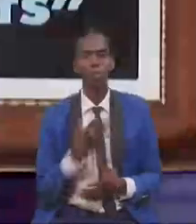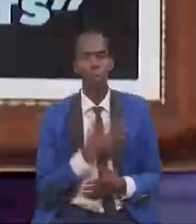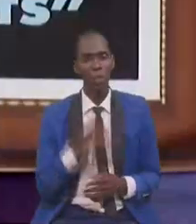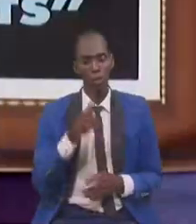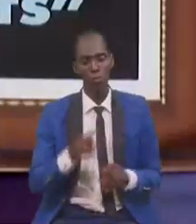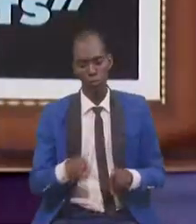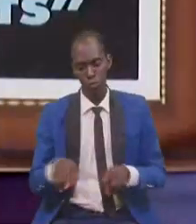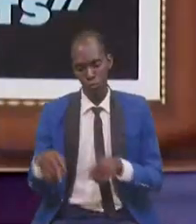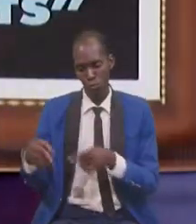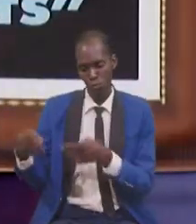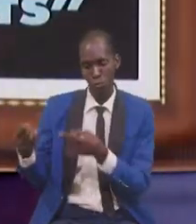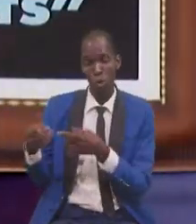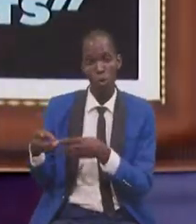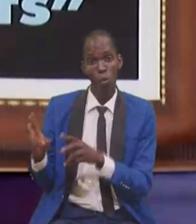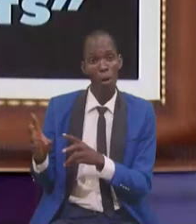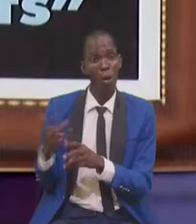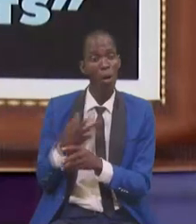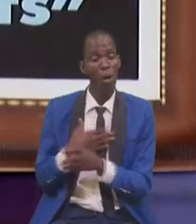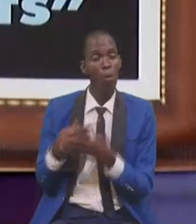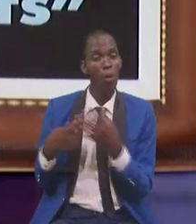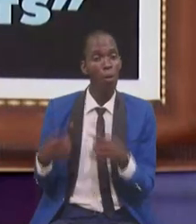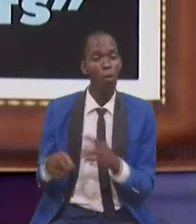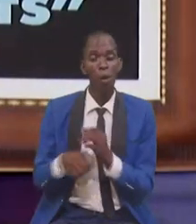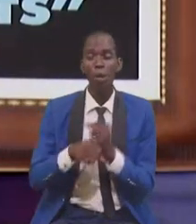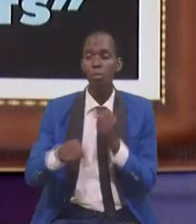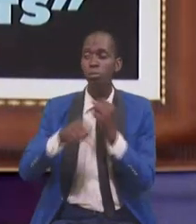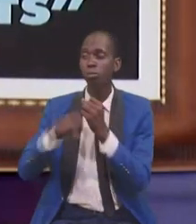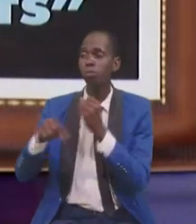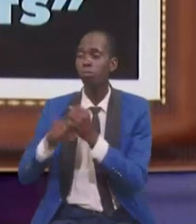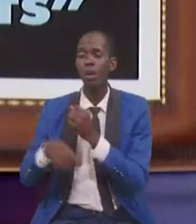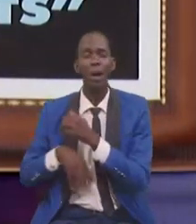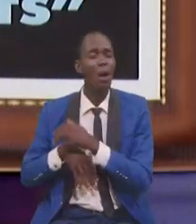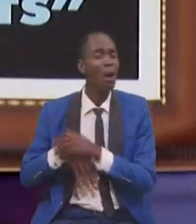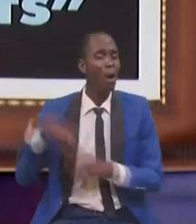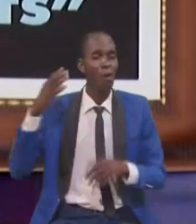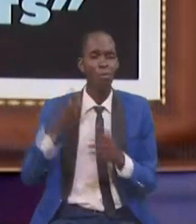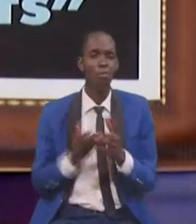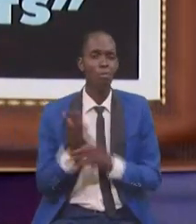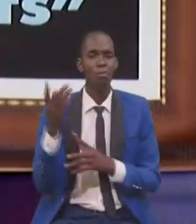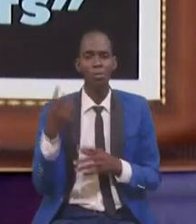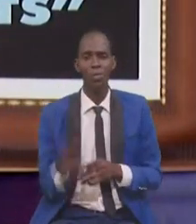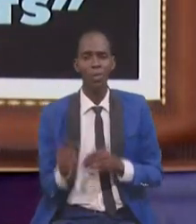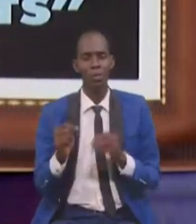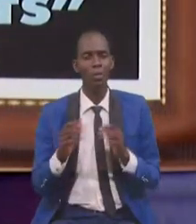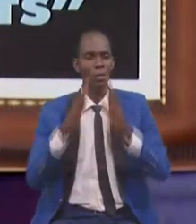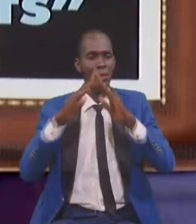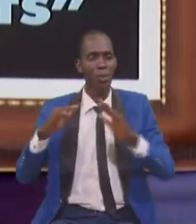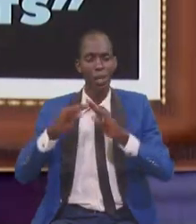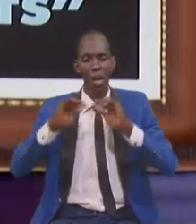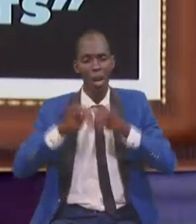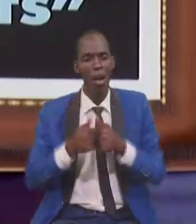Il s'en alla et publia par toute la ville tout ce que